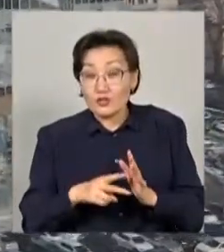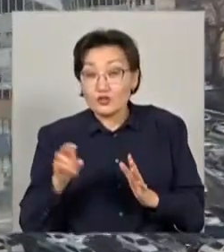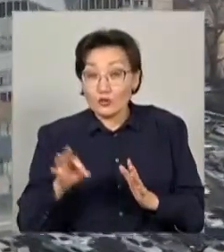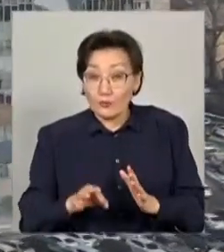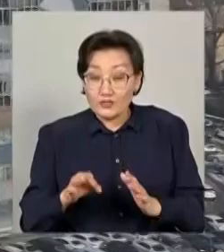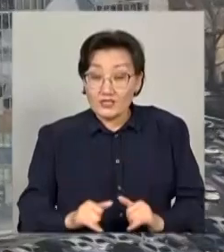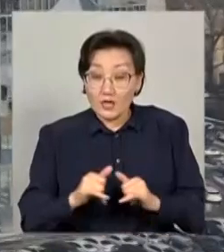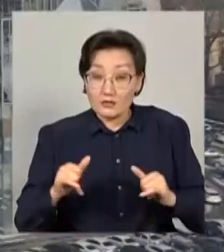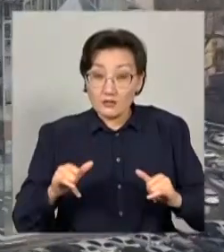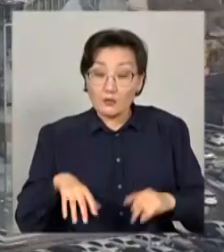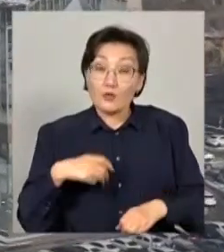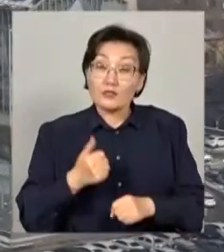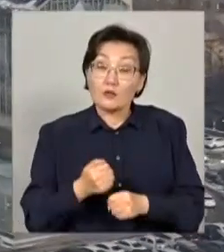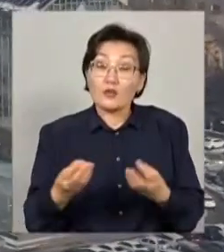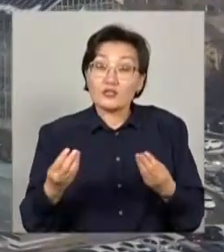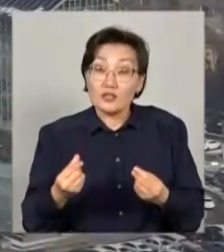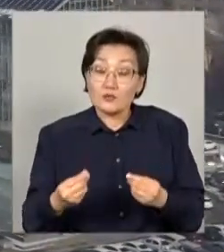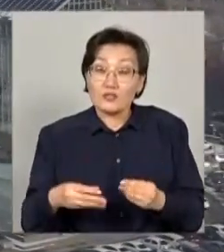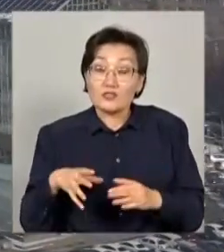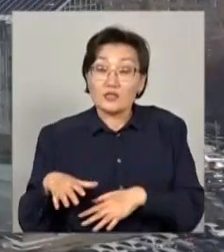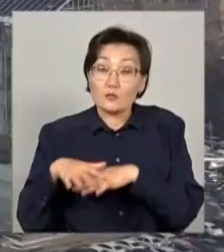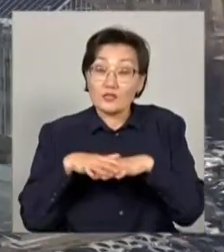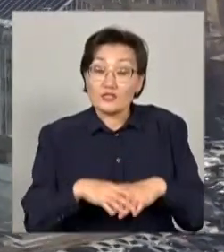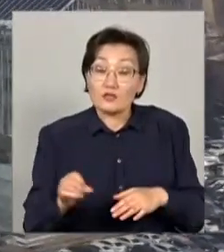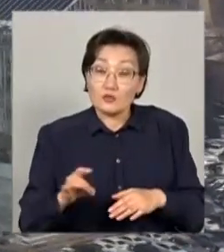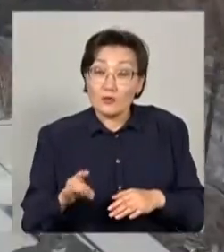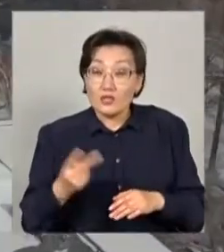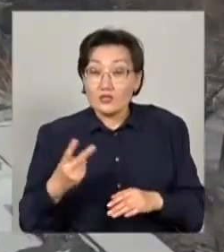136,7%-ға дейін артты. Негізгі капиталға құйылған инвестиция көлемі